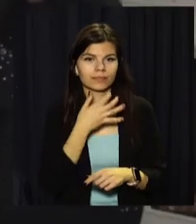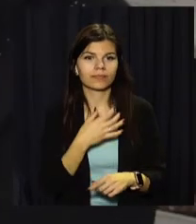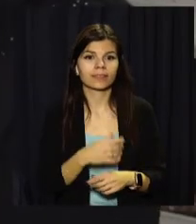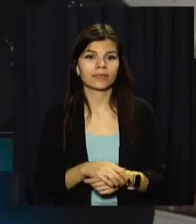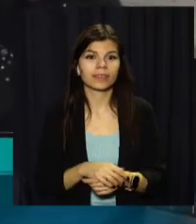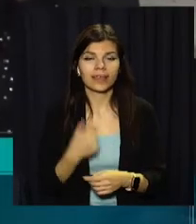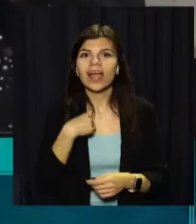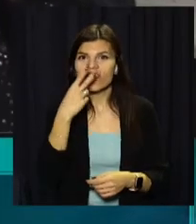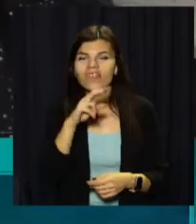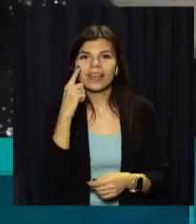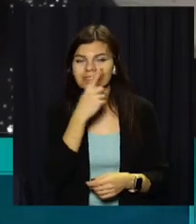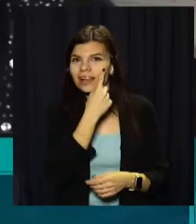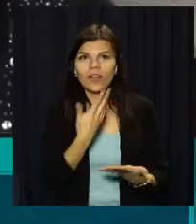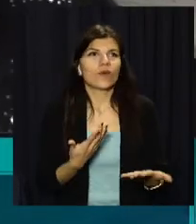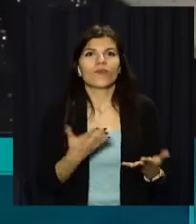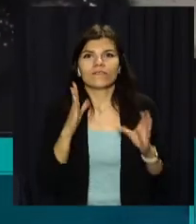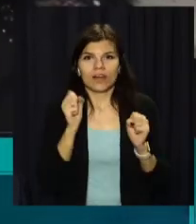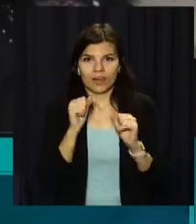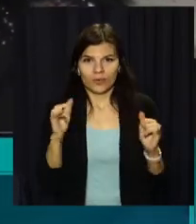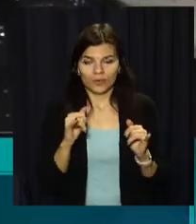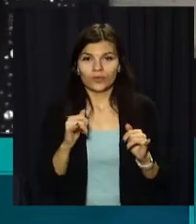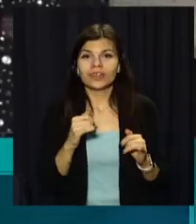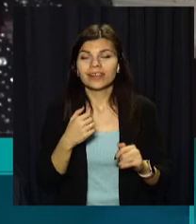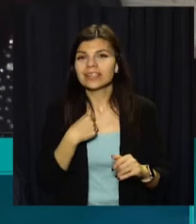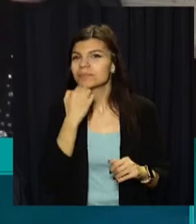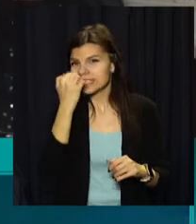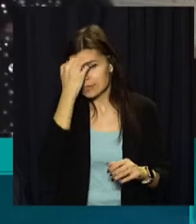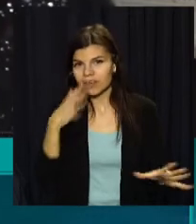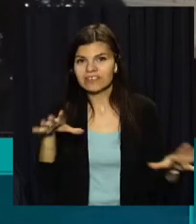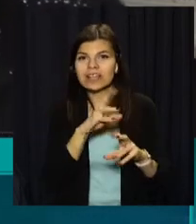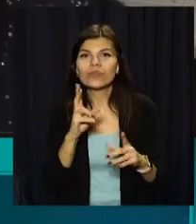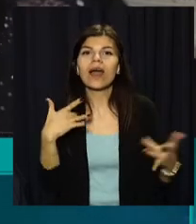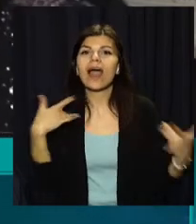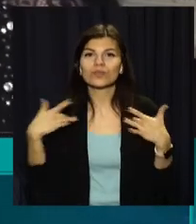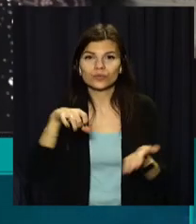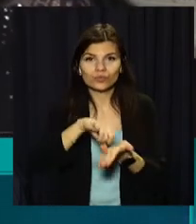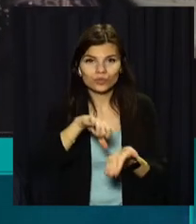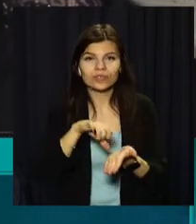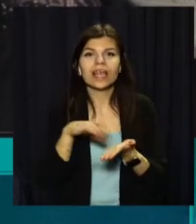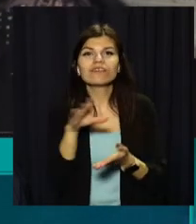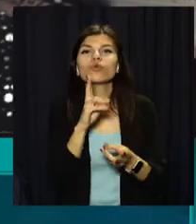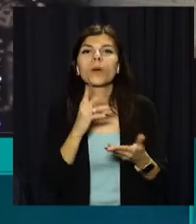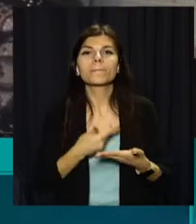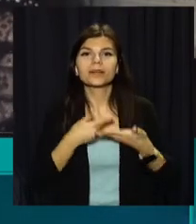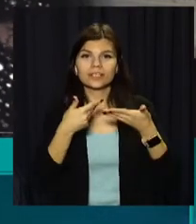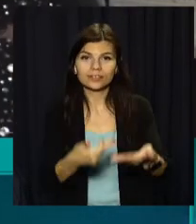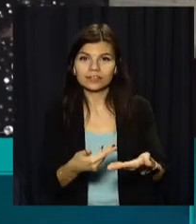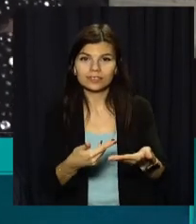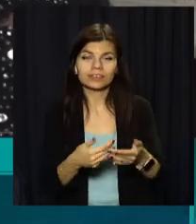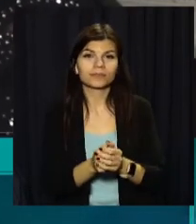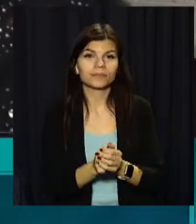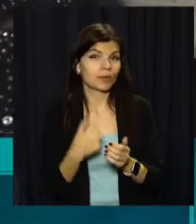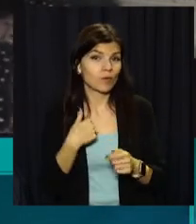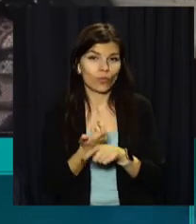видела глаза восхищения и спасибо большое всем актерам и те, кто нас пригласил.